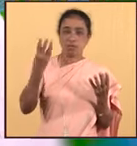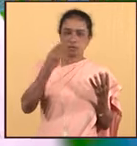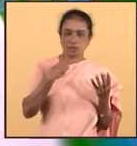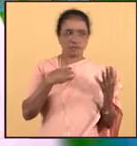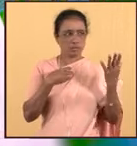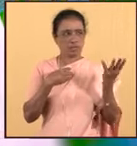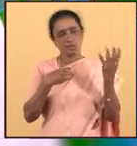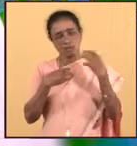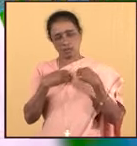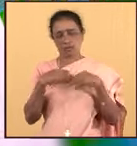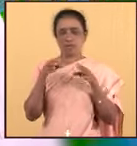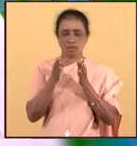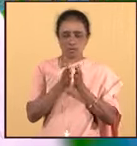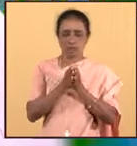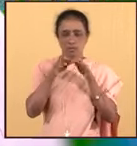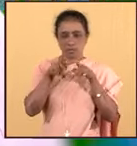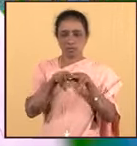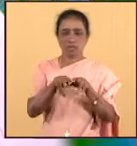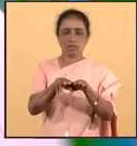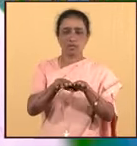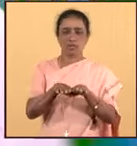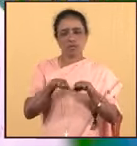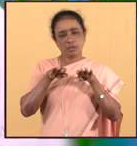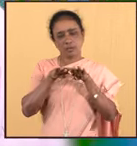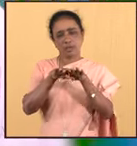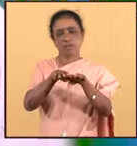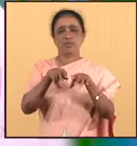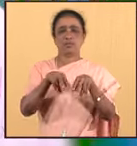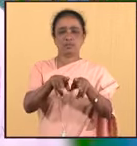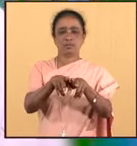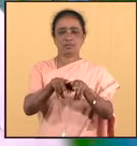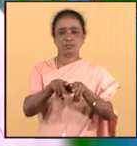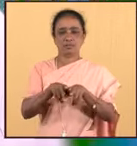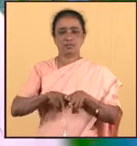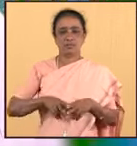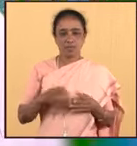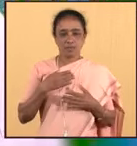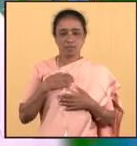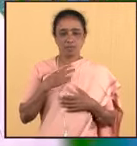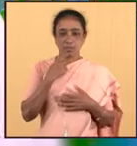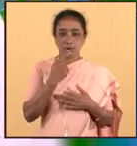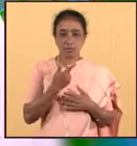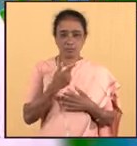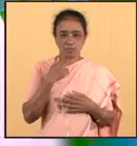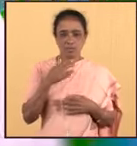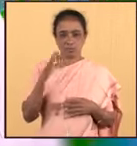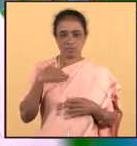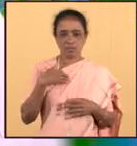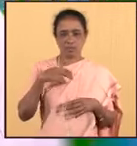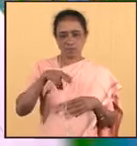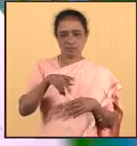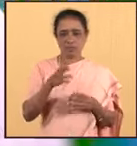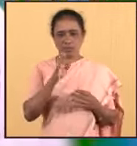நினைச்சினோ ஒத்துழைப்பு செய்ய வேண்டும். அப்போ எல்லாரிடம் ஈக்குவலா இருக்கணும், அதாவது சமத்துவமாக இருக்கணும். நாம் பழகும் போது